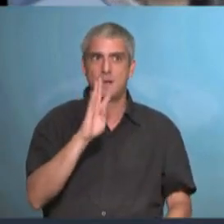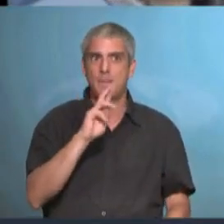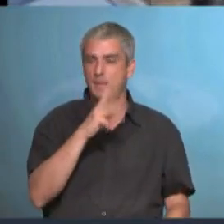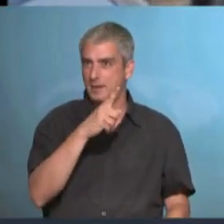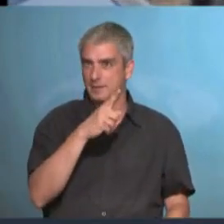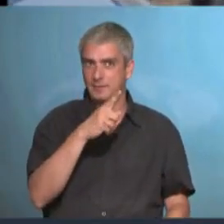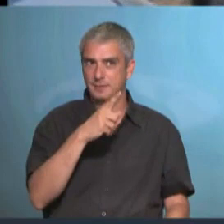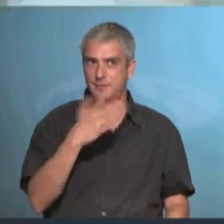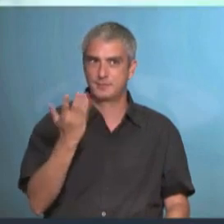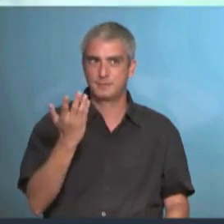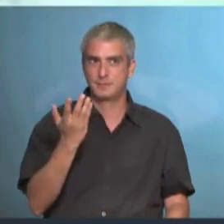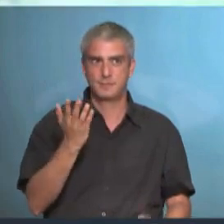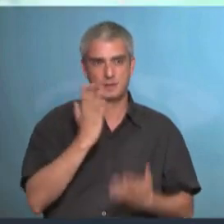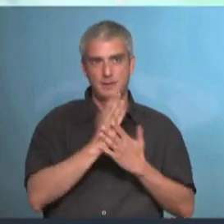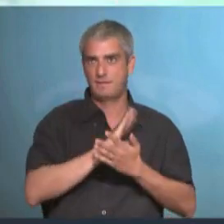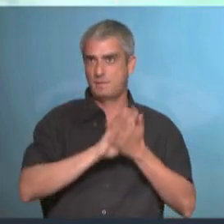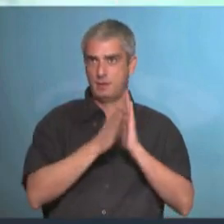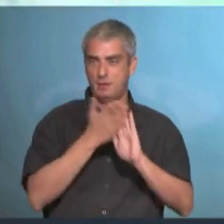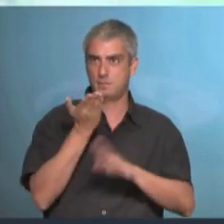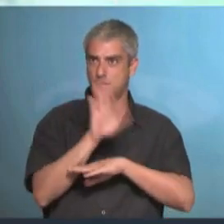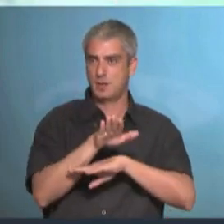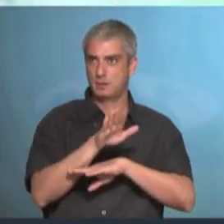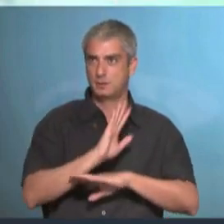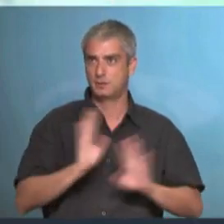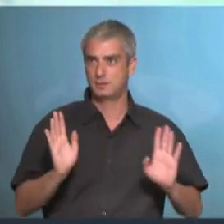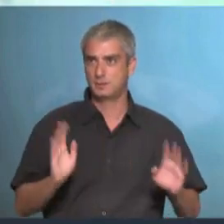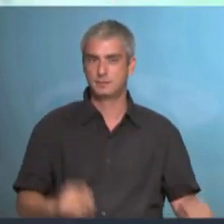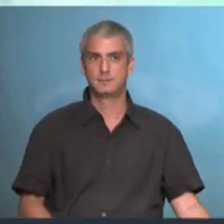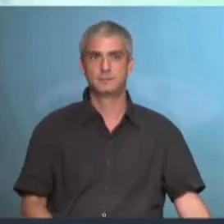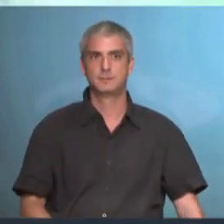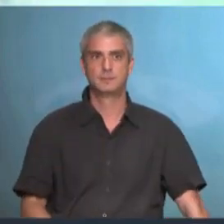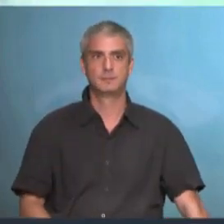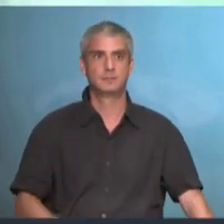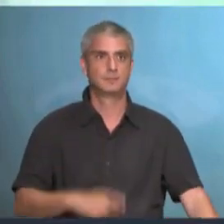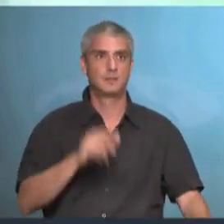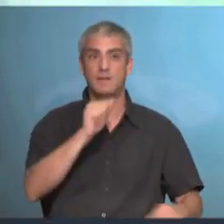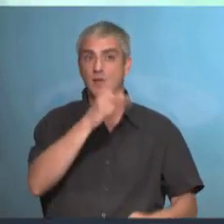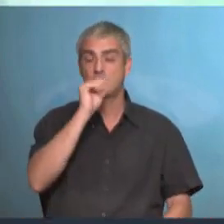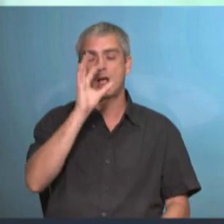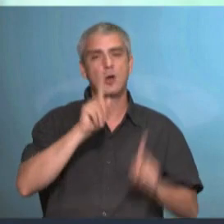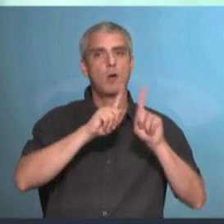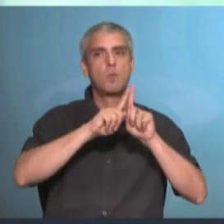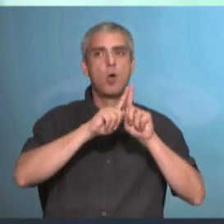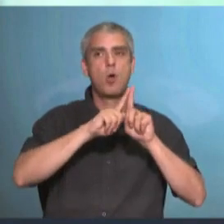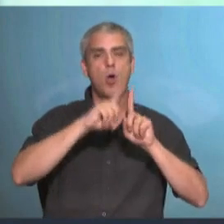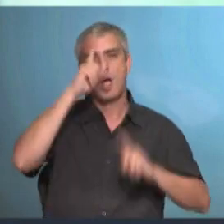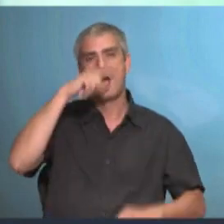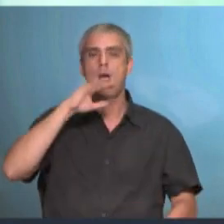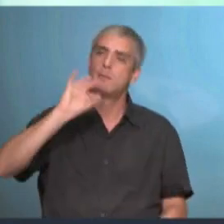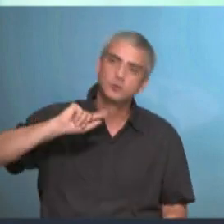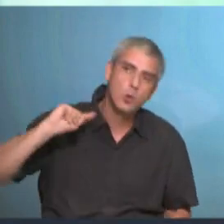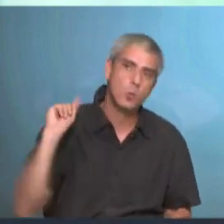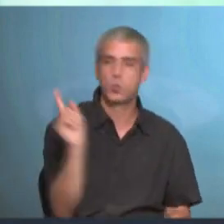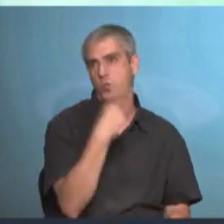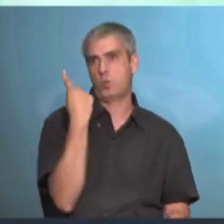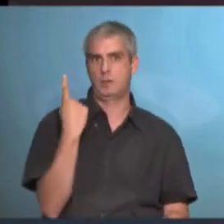שבבר, אברהם, כבר לא יהיה איתנו. אברהם היה אב של